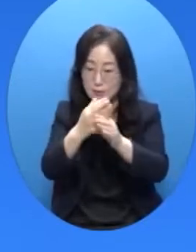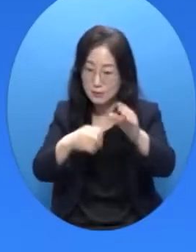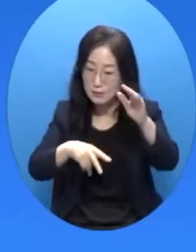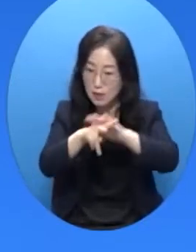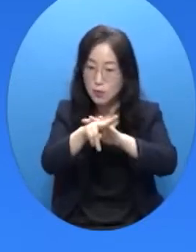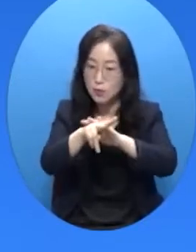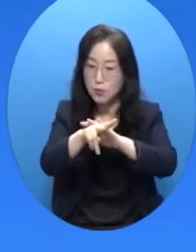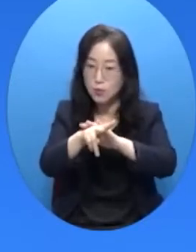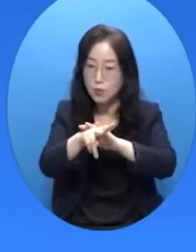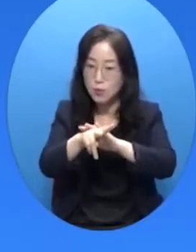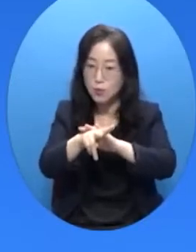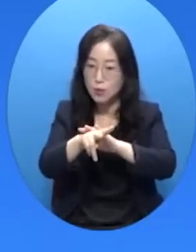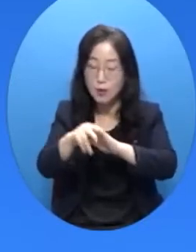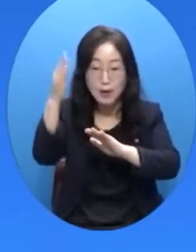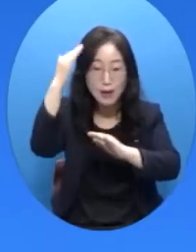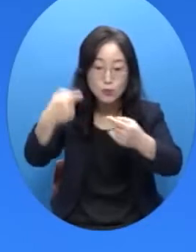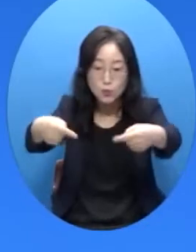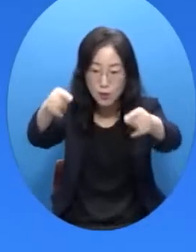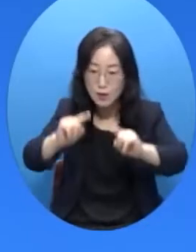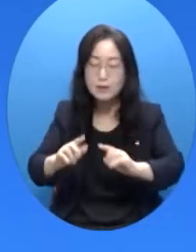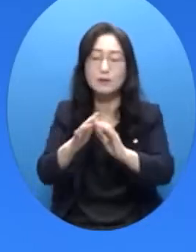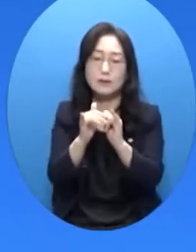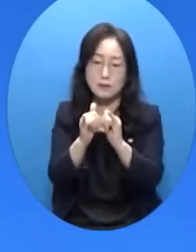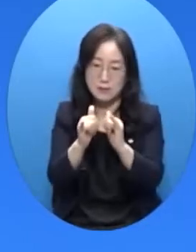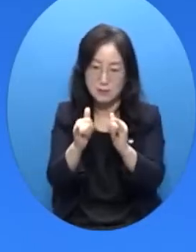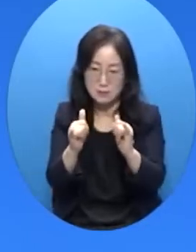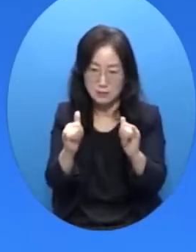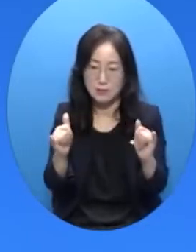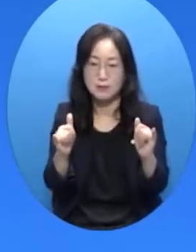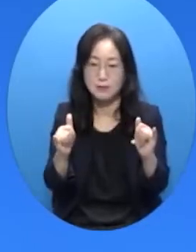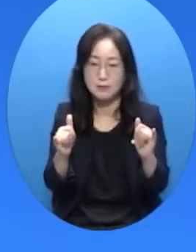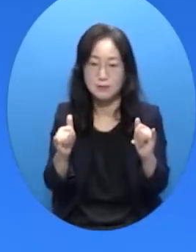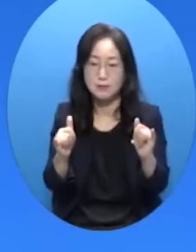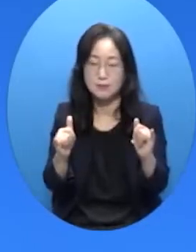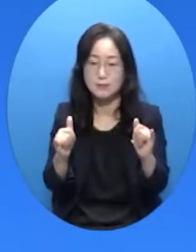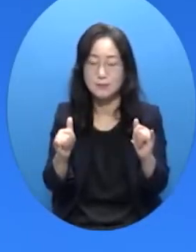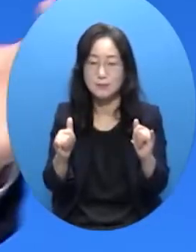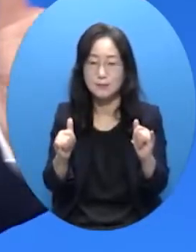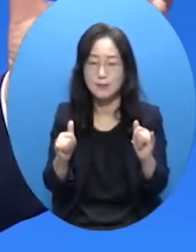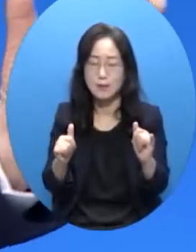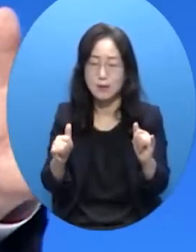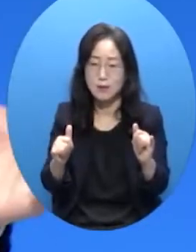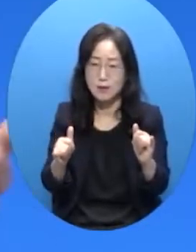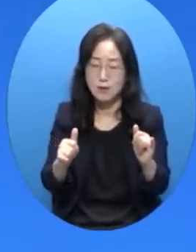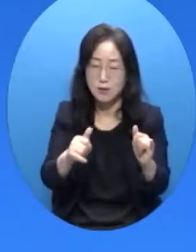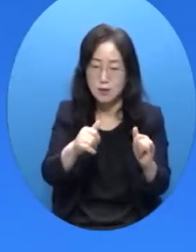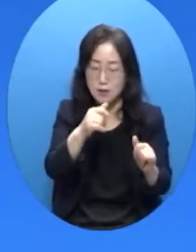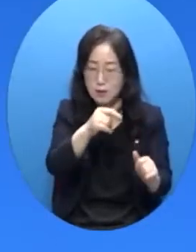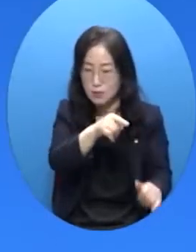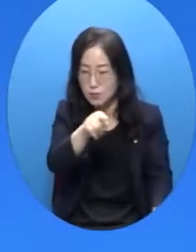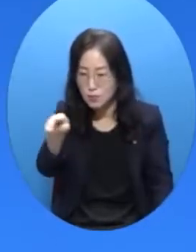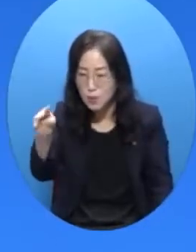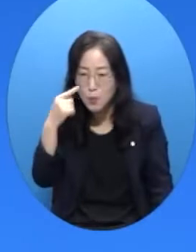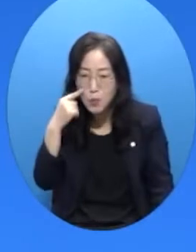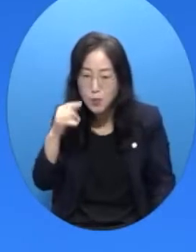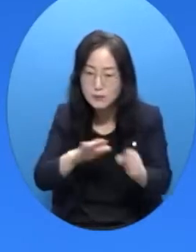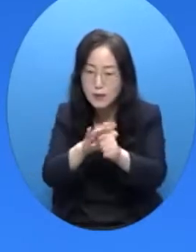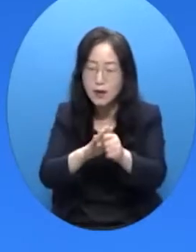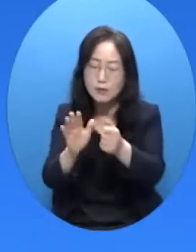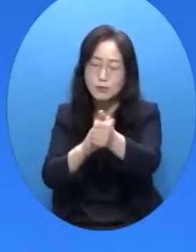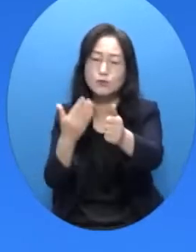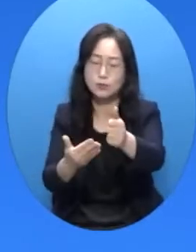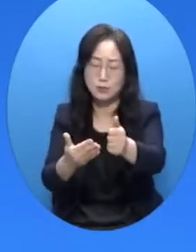이웃을 사랑해야 되는 이유는 우리 이웃이 하나님의 형상대로 지음받은 하나님의 자녀들이기 때문에 그렇습니다. 우리가 주님 안에서 서로 사랑하게